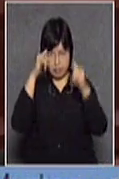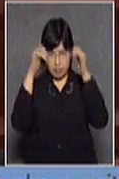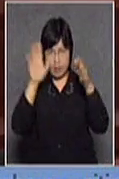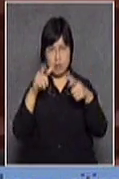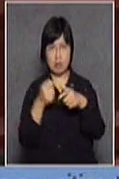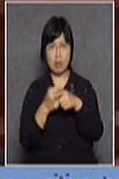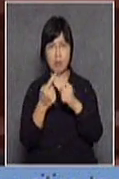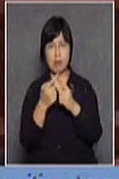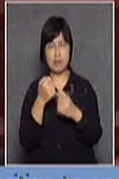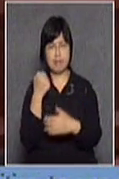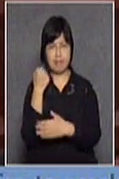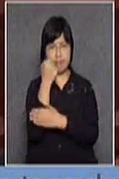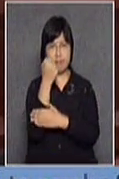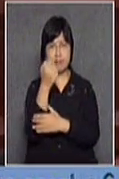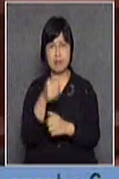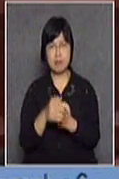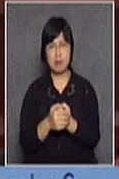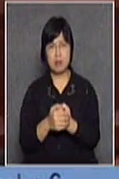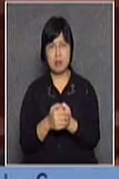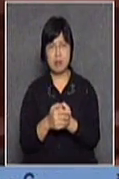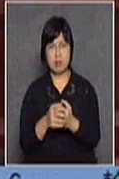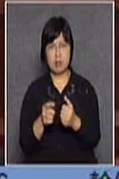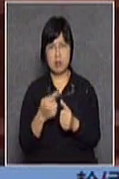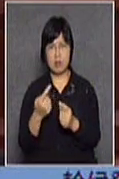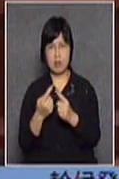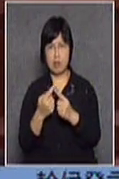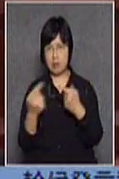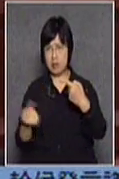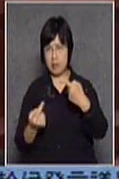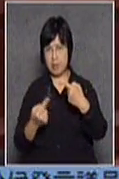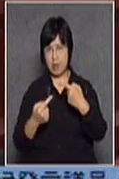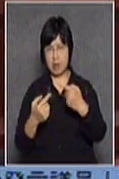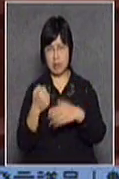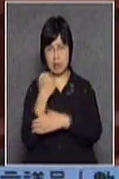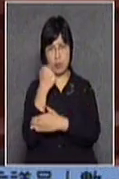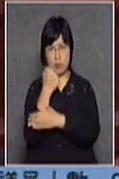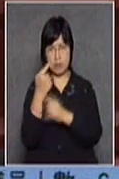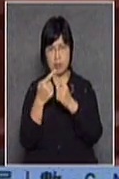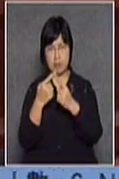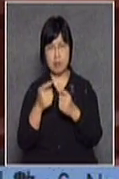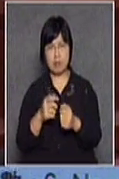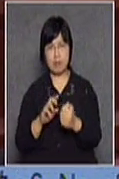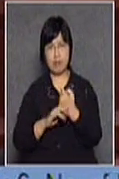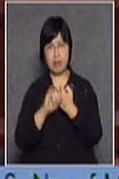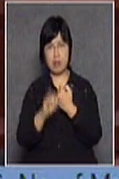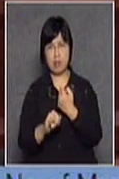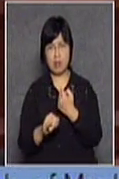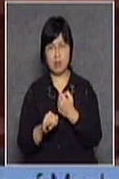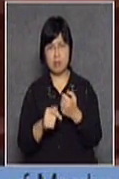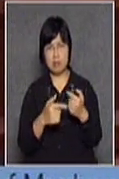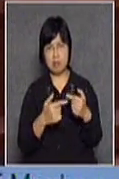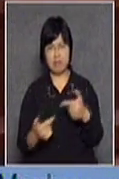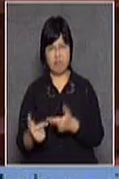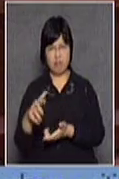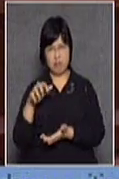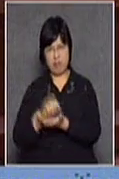命方式，由為數多至10000的示威者違法地長期佔領